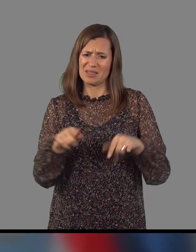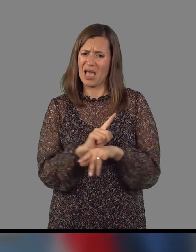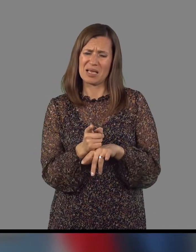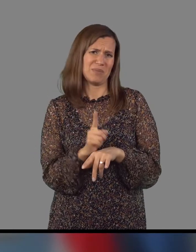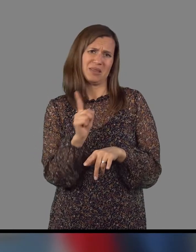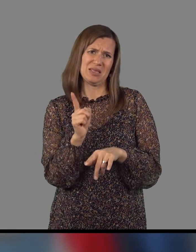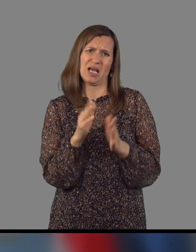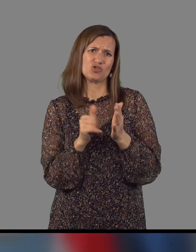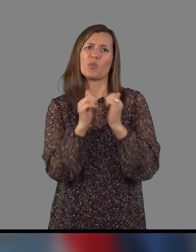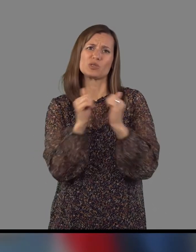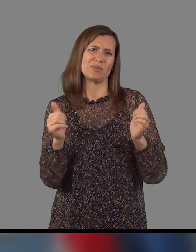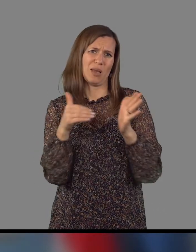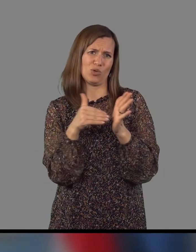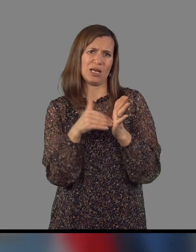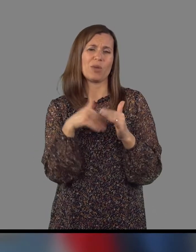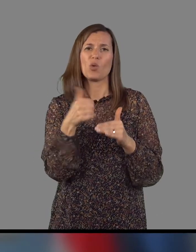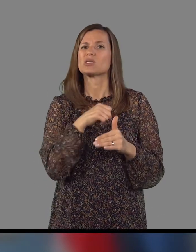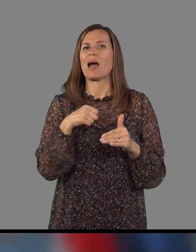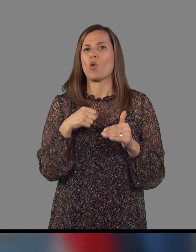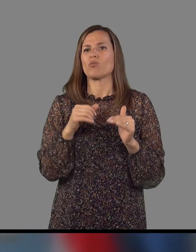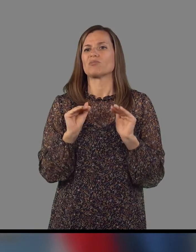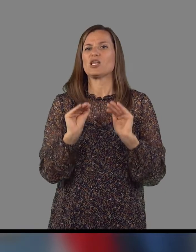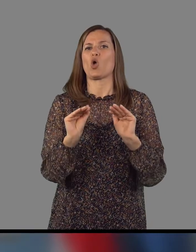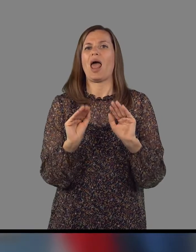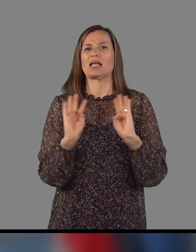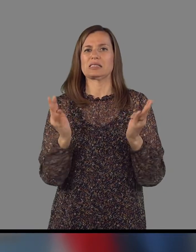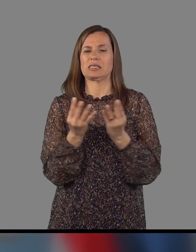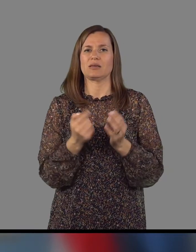hip ni kakšne posebne potrebe po samoizolaciji.